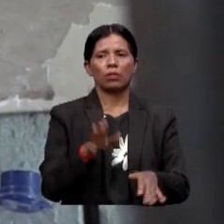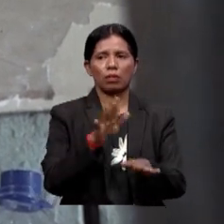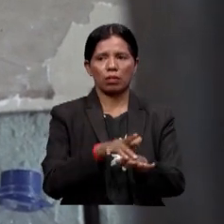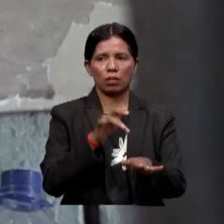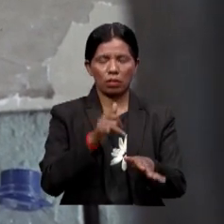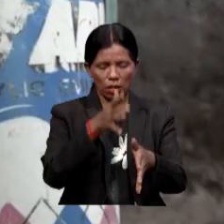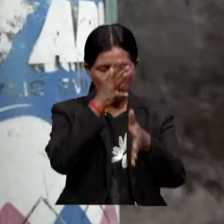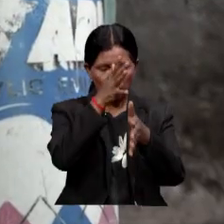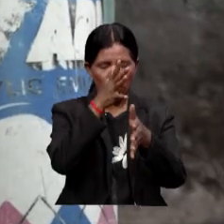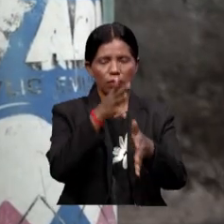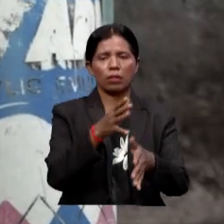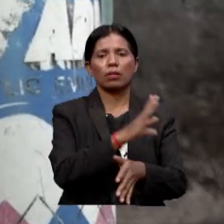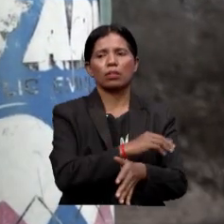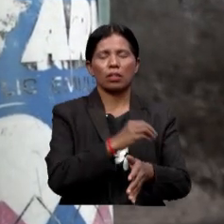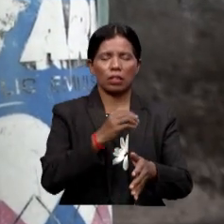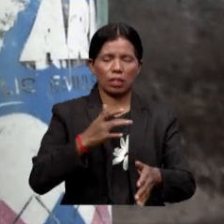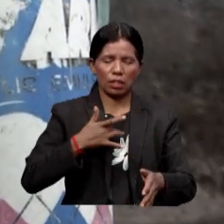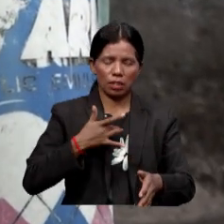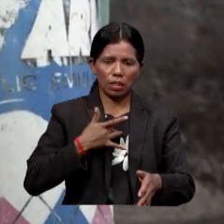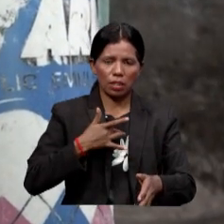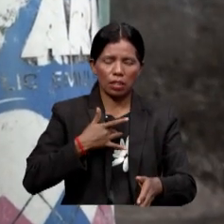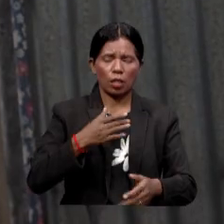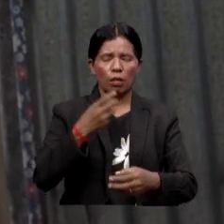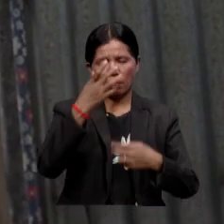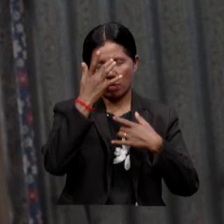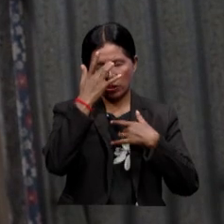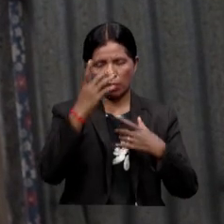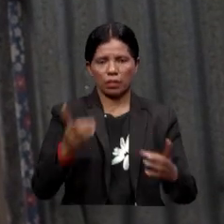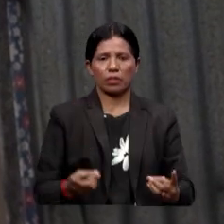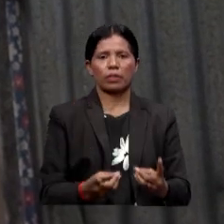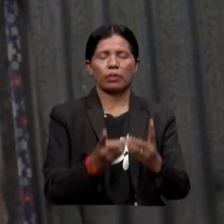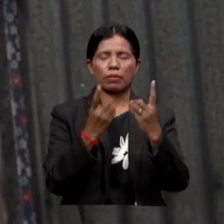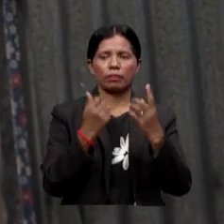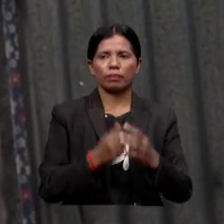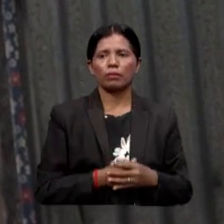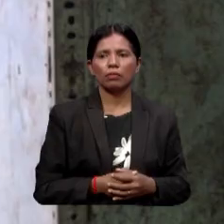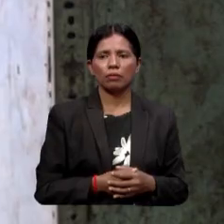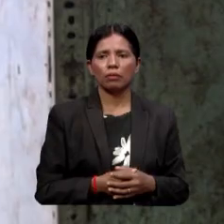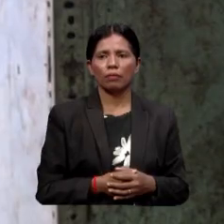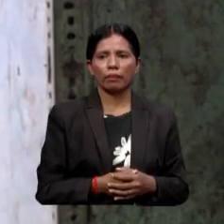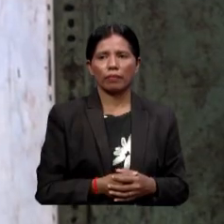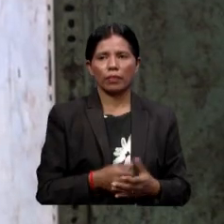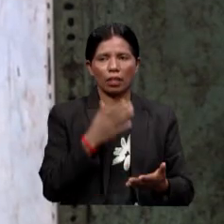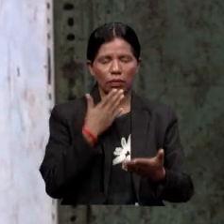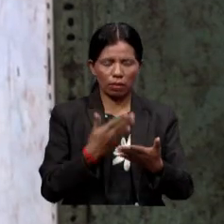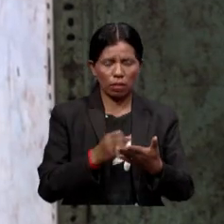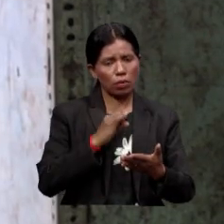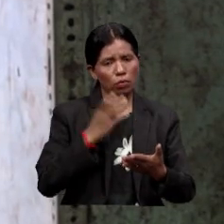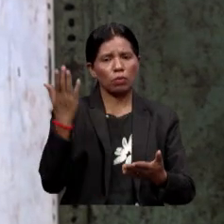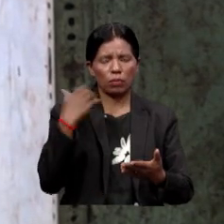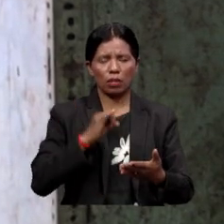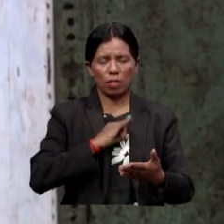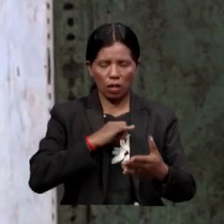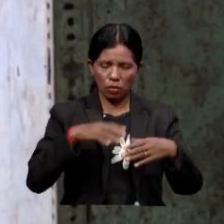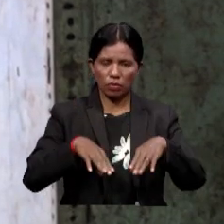ba avo Mateus ne kondisau moras ne beda daun ne ni hasoro. Olo ka alci dia ka na pamora de olo